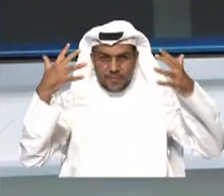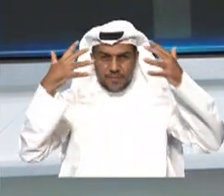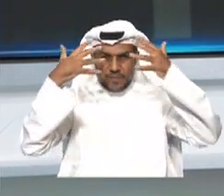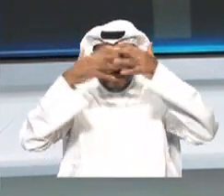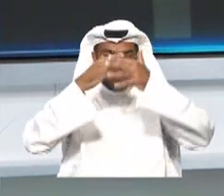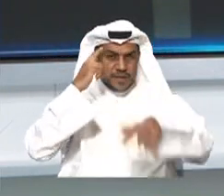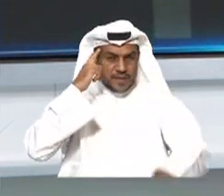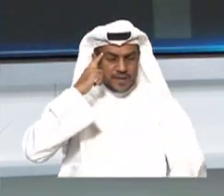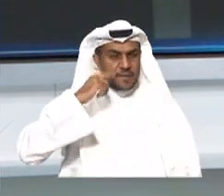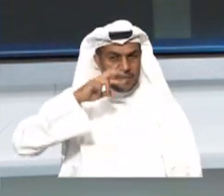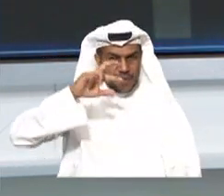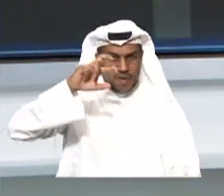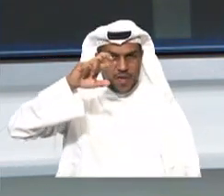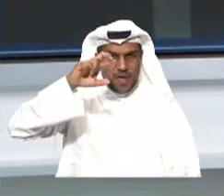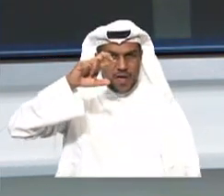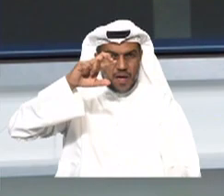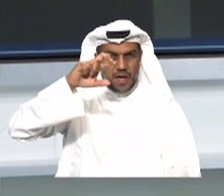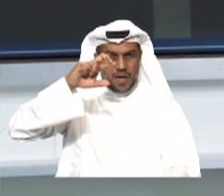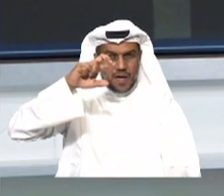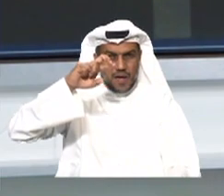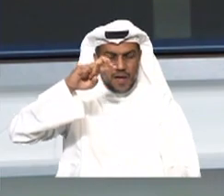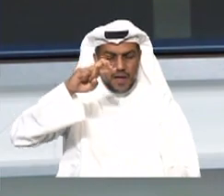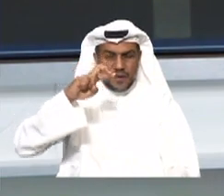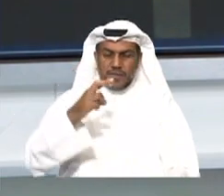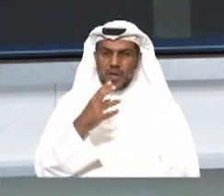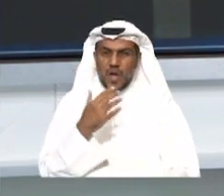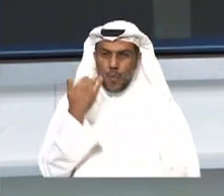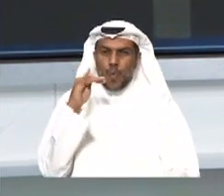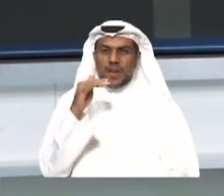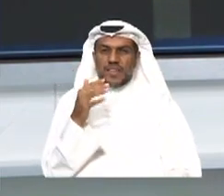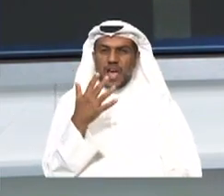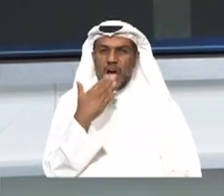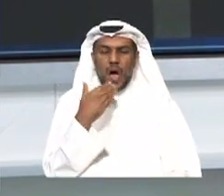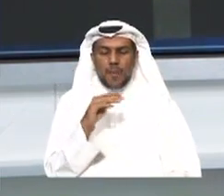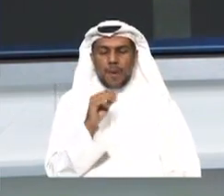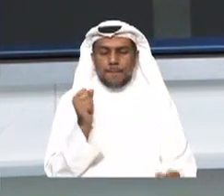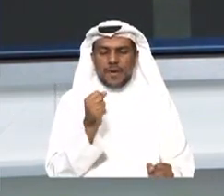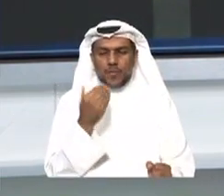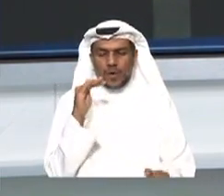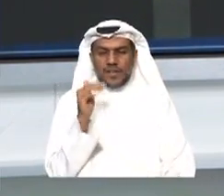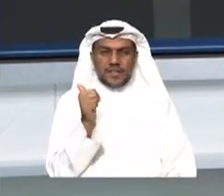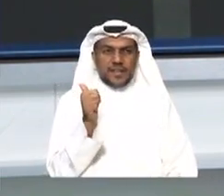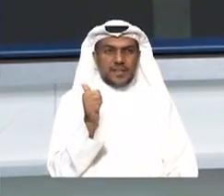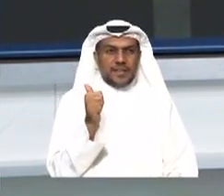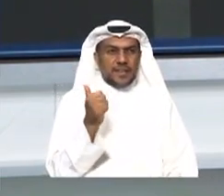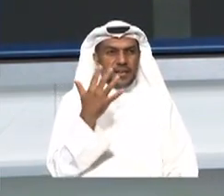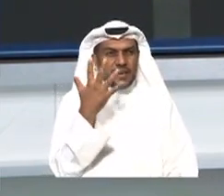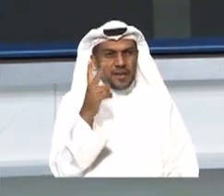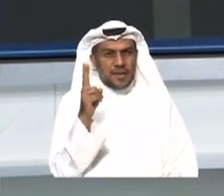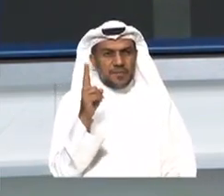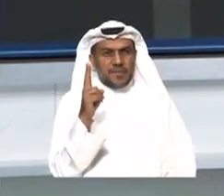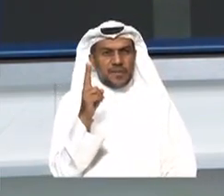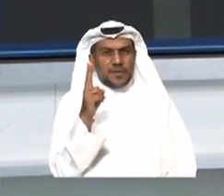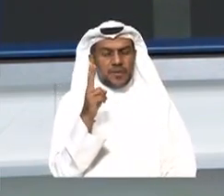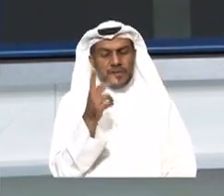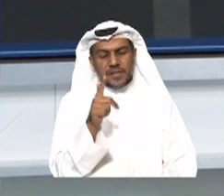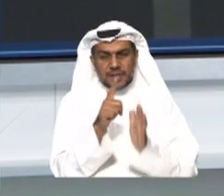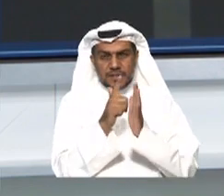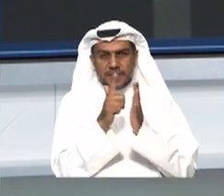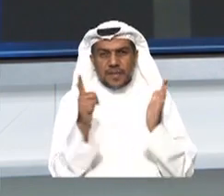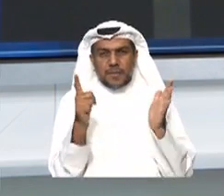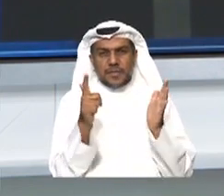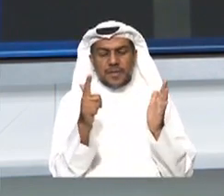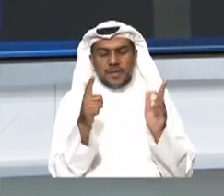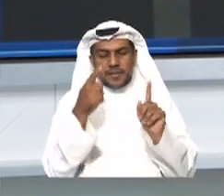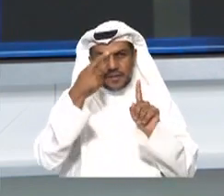السبت والأحد مع أجواء دافية خلال فترة النهار، قد تصل العظمى إلى 25، أما الصغرى المتوقعة 17 درجة